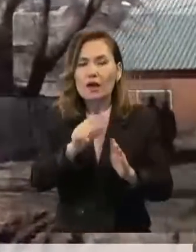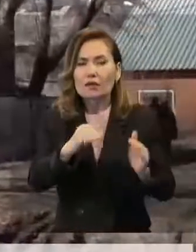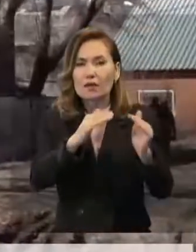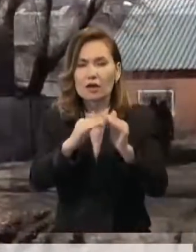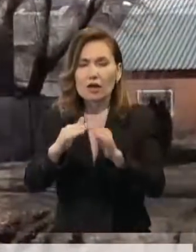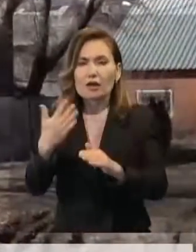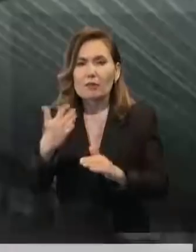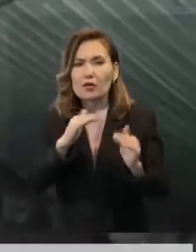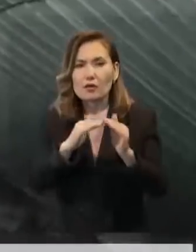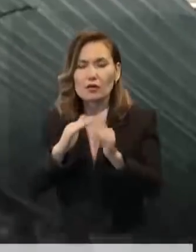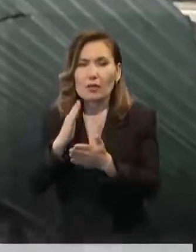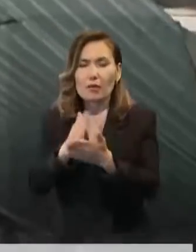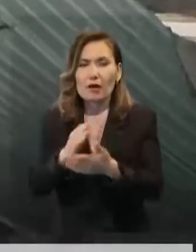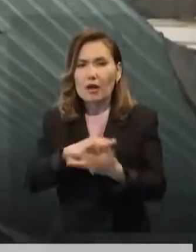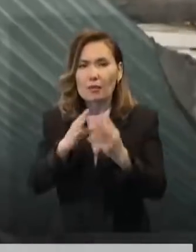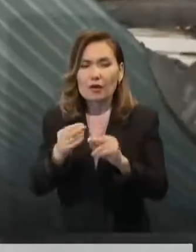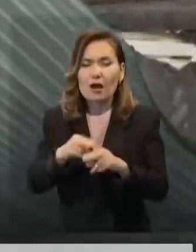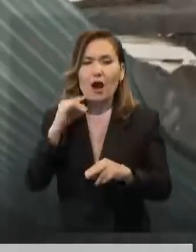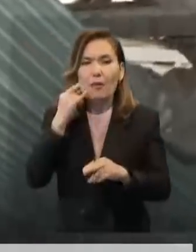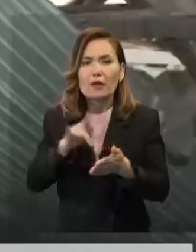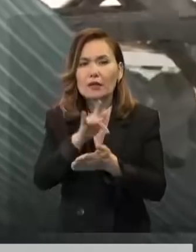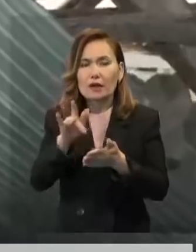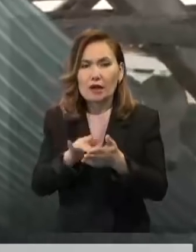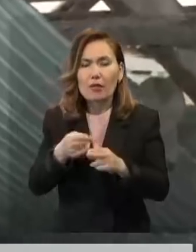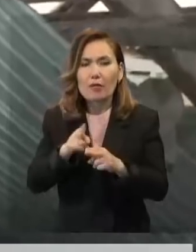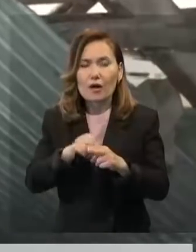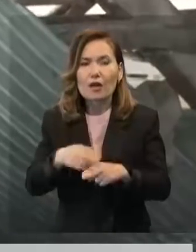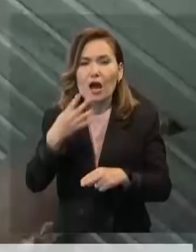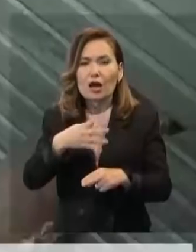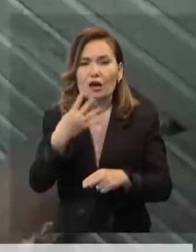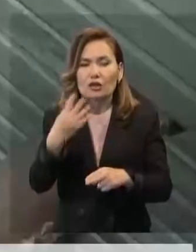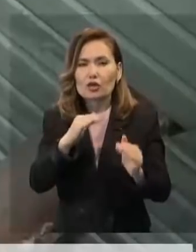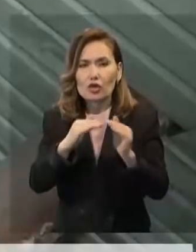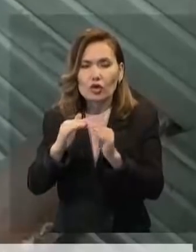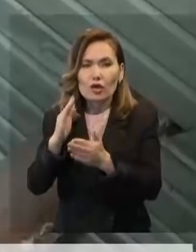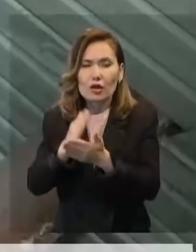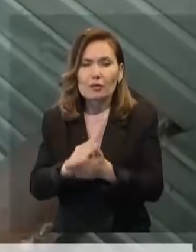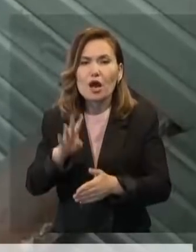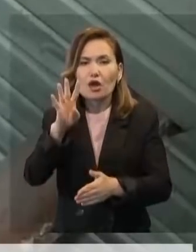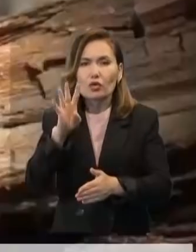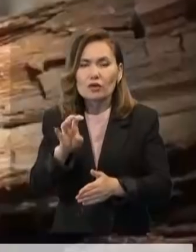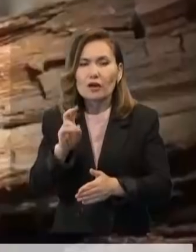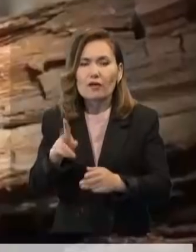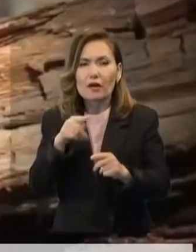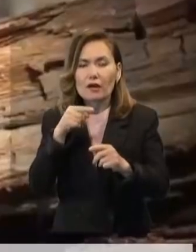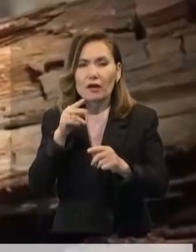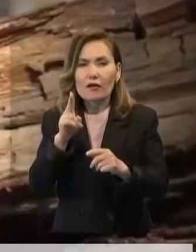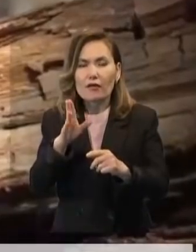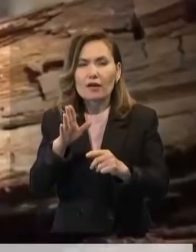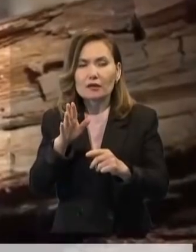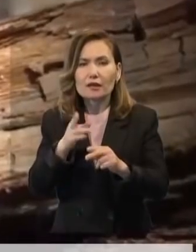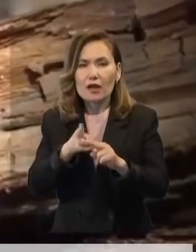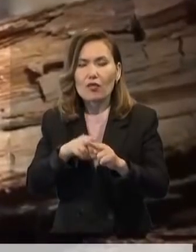Ешқайсысы апатты деп танылмаған. Жалпы Павлодарда осындай жағдайдағы 44 нысан бар. 400-ге жуық пәтер иесі әр күнін